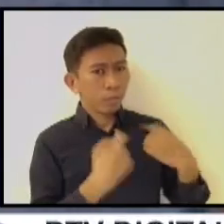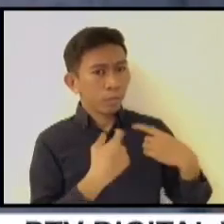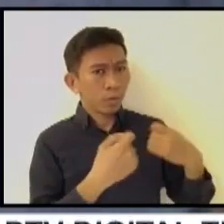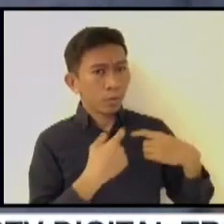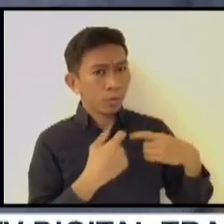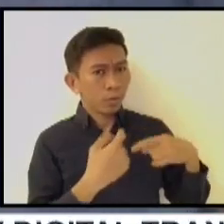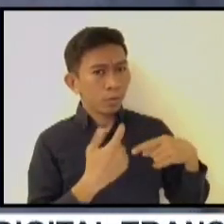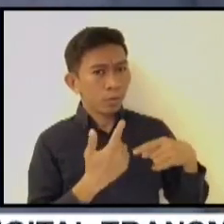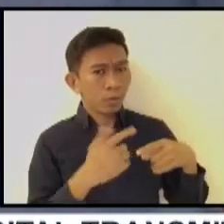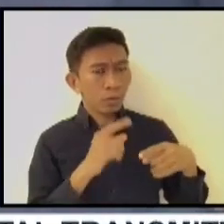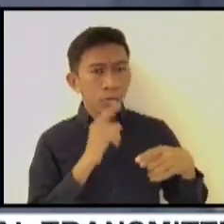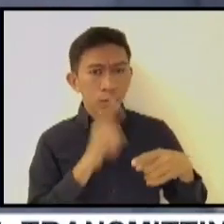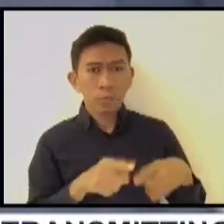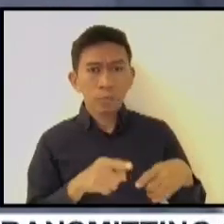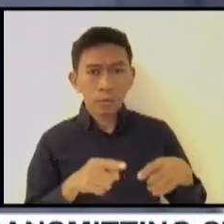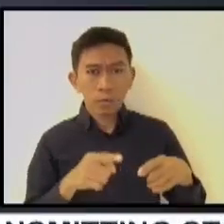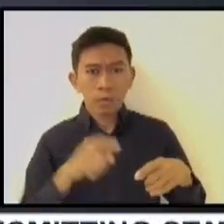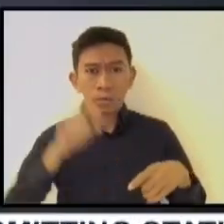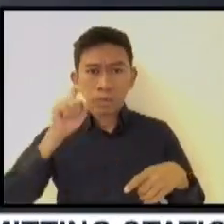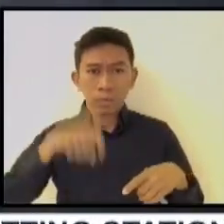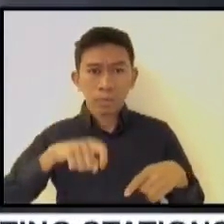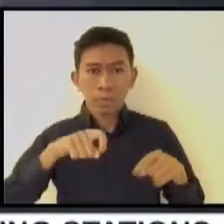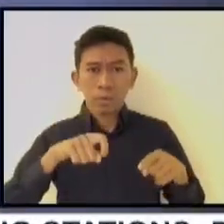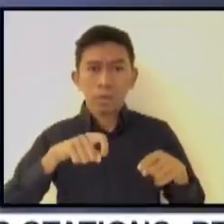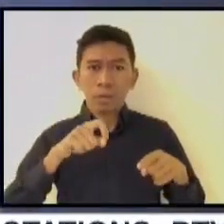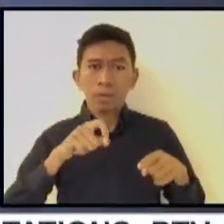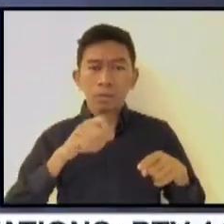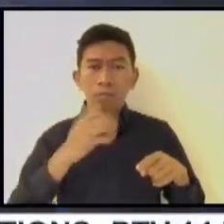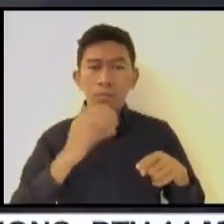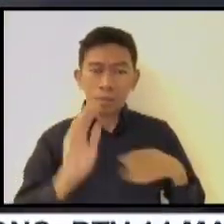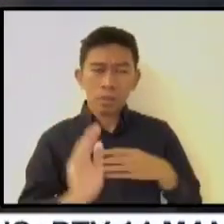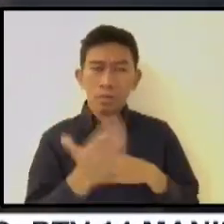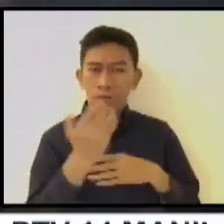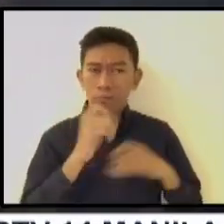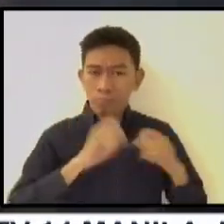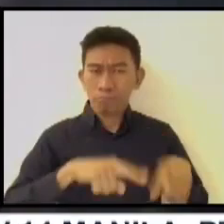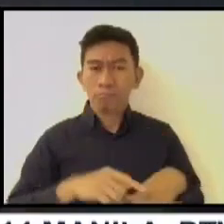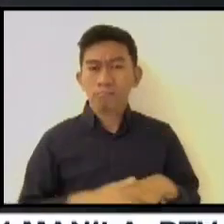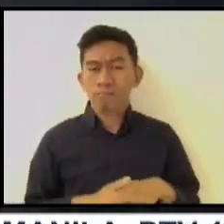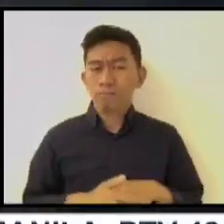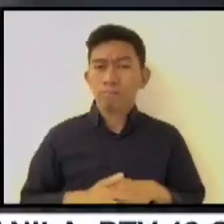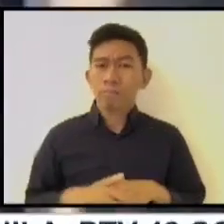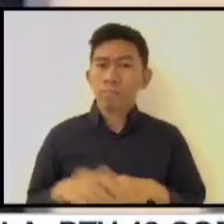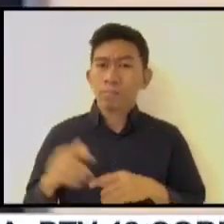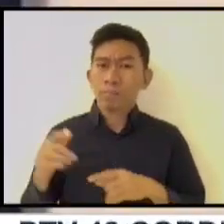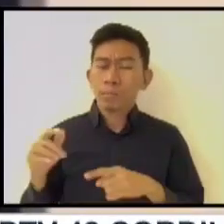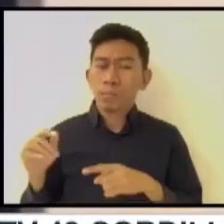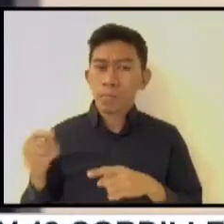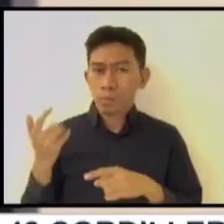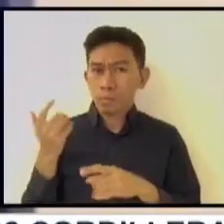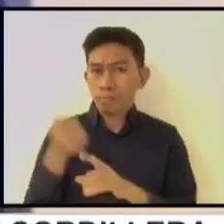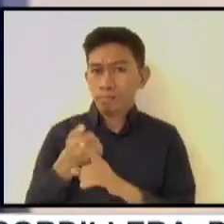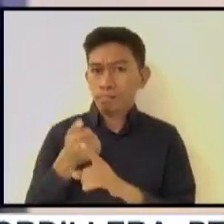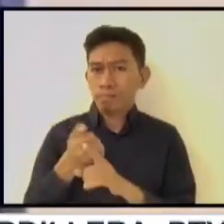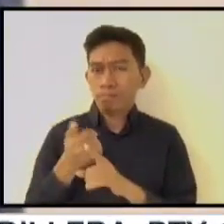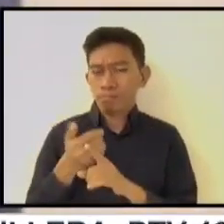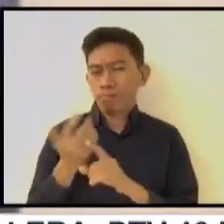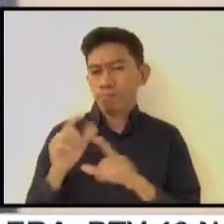sir. Dapat umaga ko ibenta. Nahaharap ang suspek sa kasong robbery. Bien